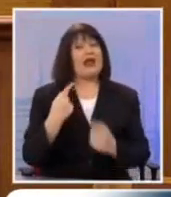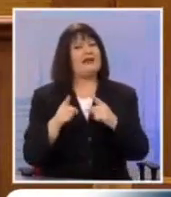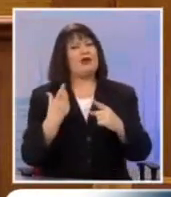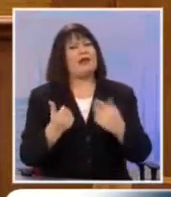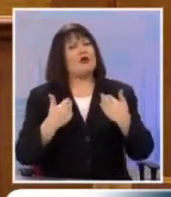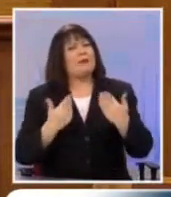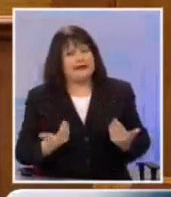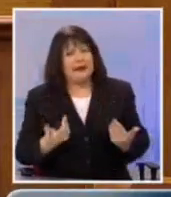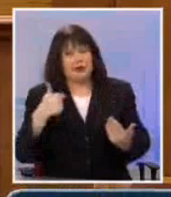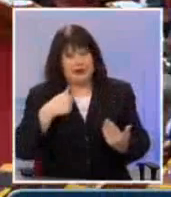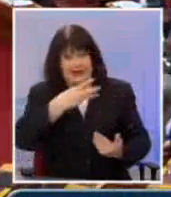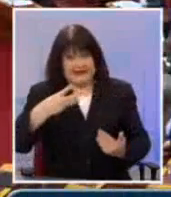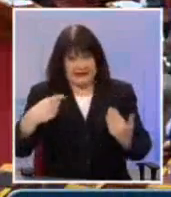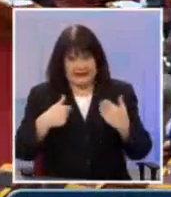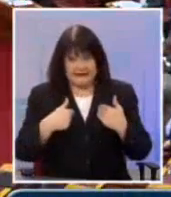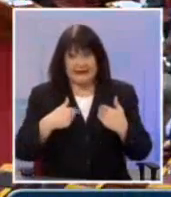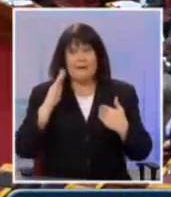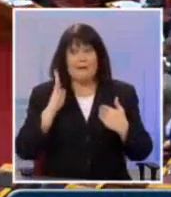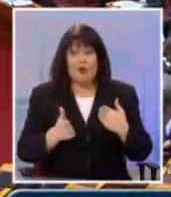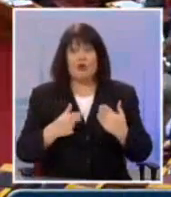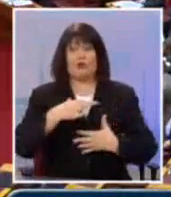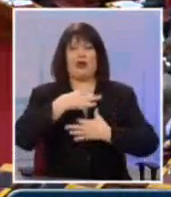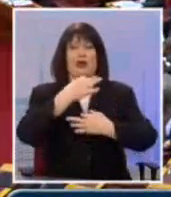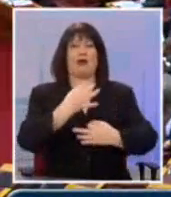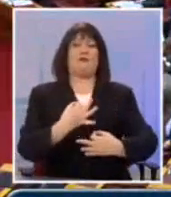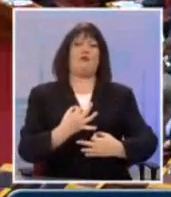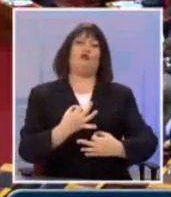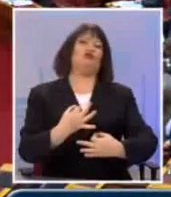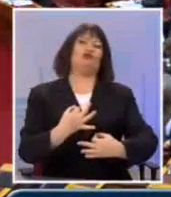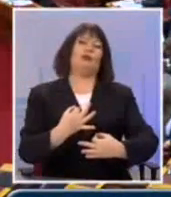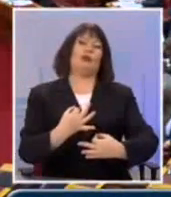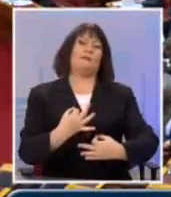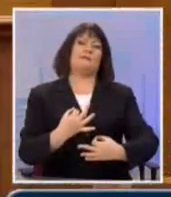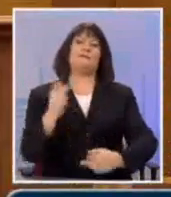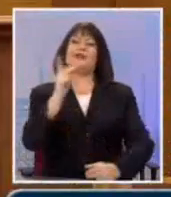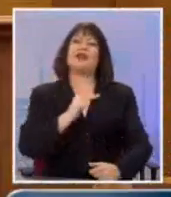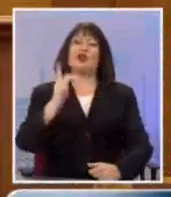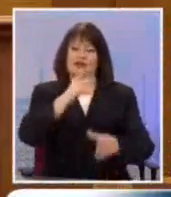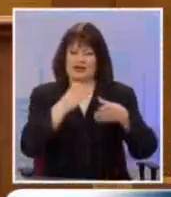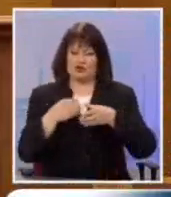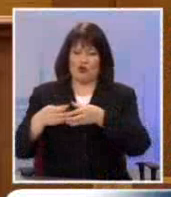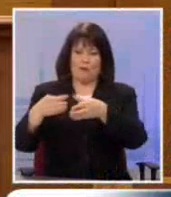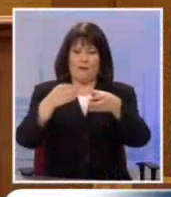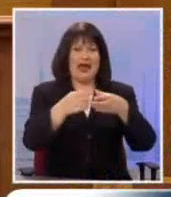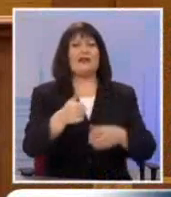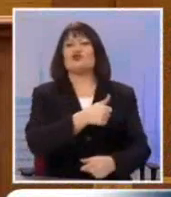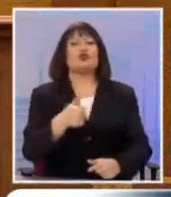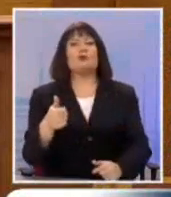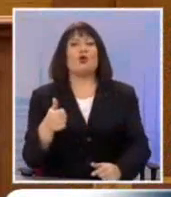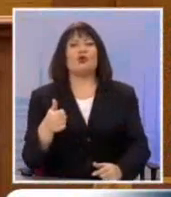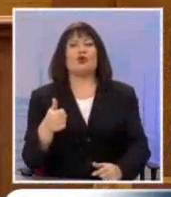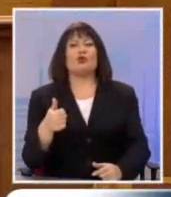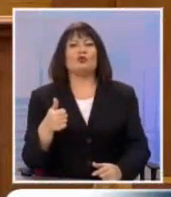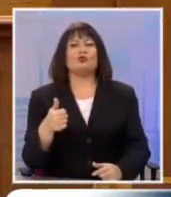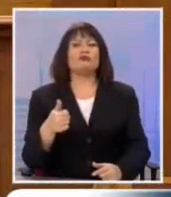διαφορά. Ότι εμείς, επειδή μπορούμε να αντιπροσωπεύουμε και άλλα κοινωνικά στρώματα εκτός από,